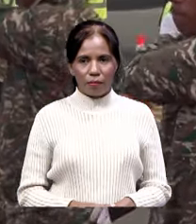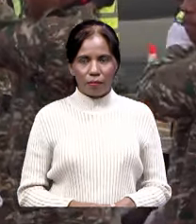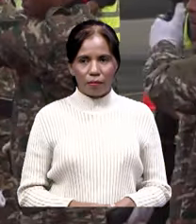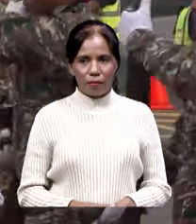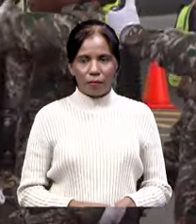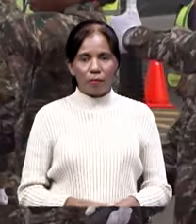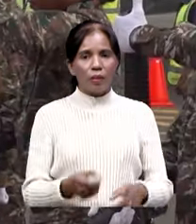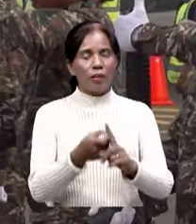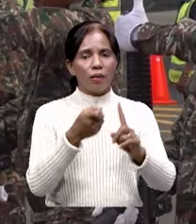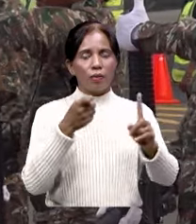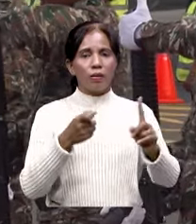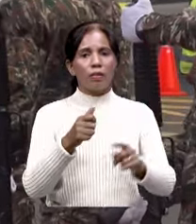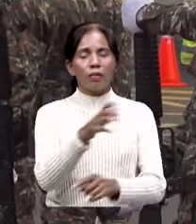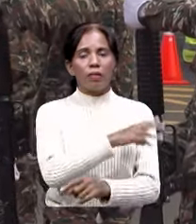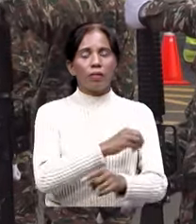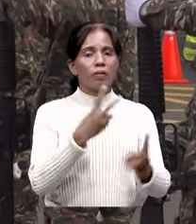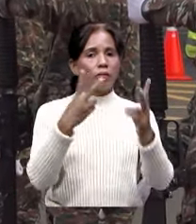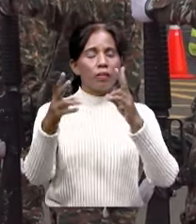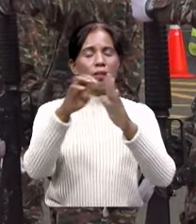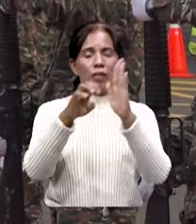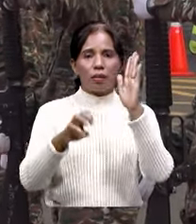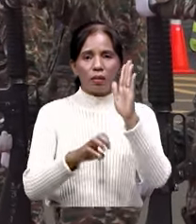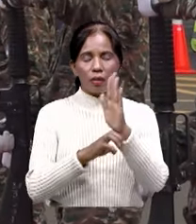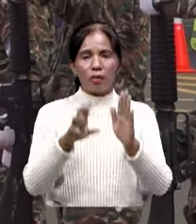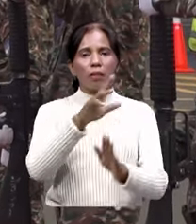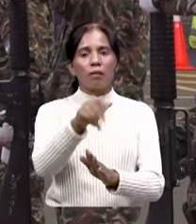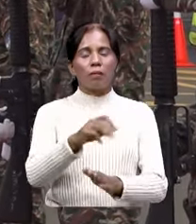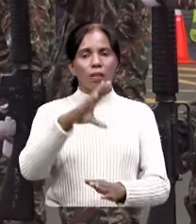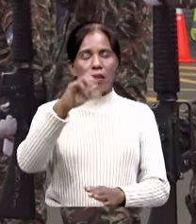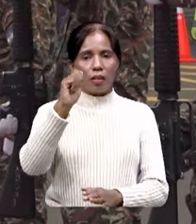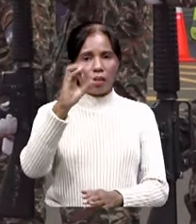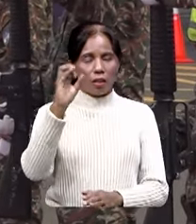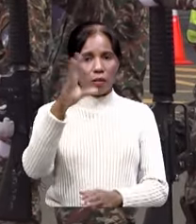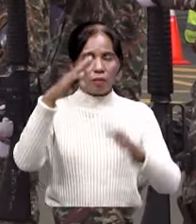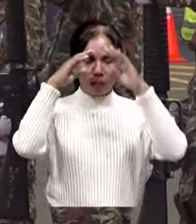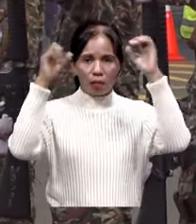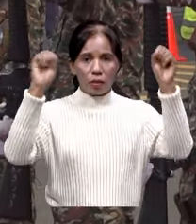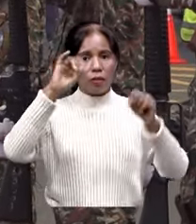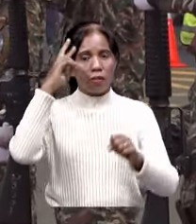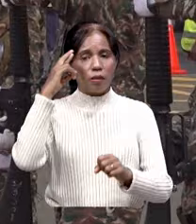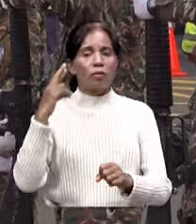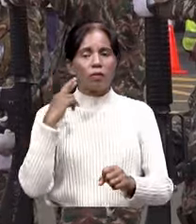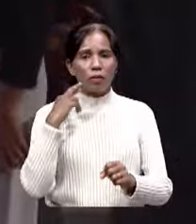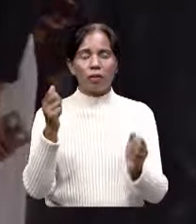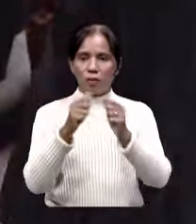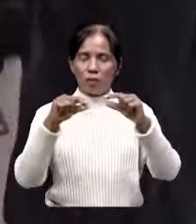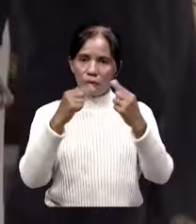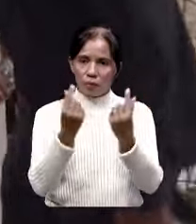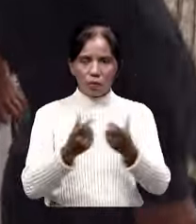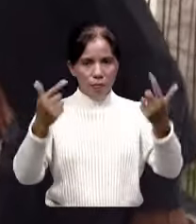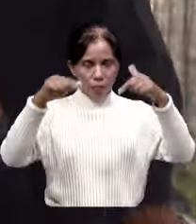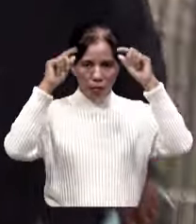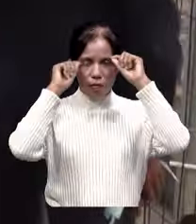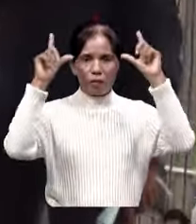Hafoin filahusi Abu Dhabi në vizite e staru ba Republikë Popular Laos, Prezidenti Republikës Zuzera Muzorta honie delegacion të hikës